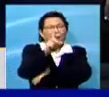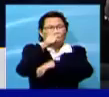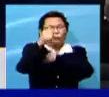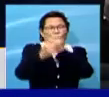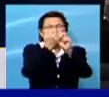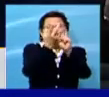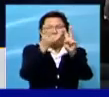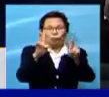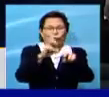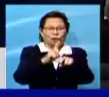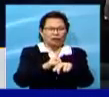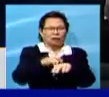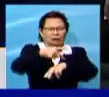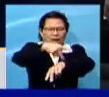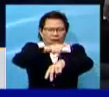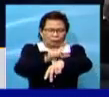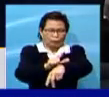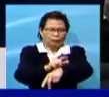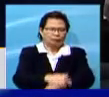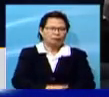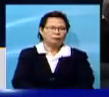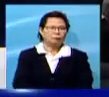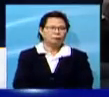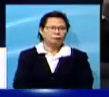CNRT-17 di Resorts World Langkawi.